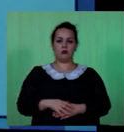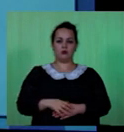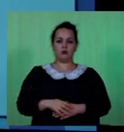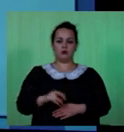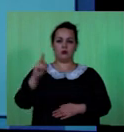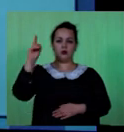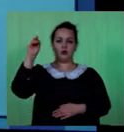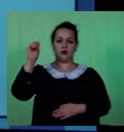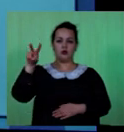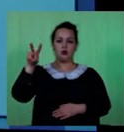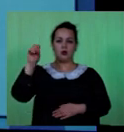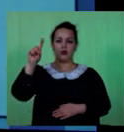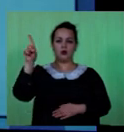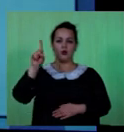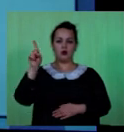железо.